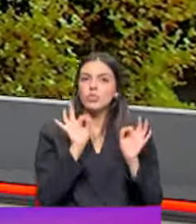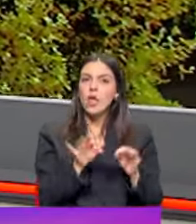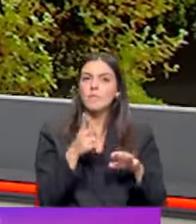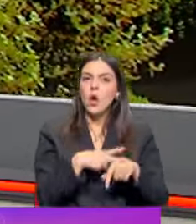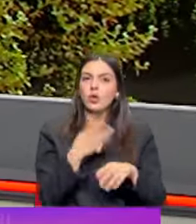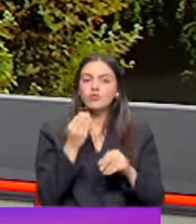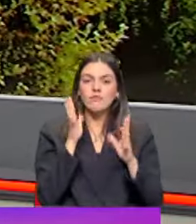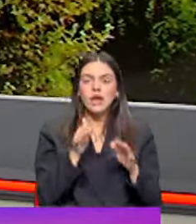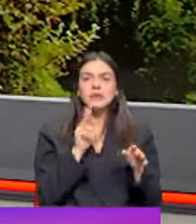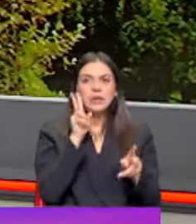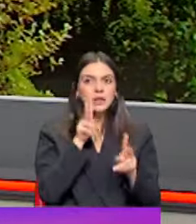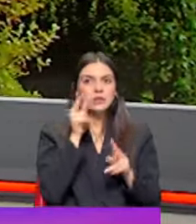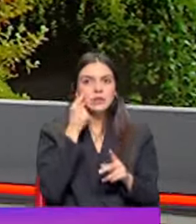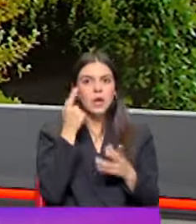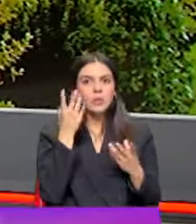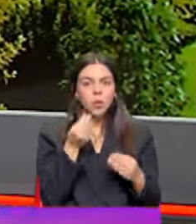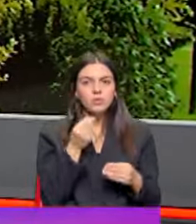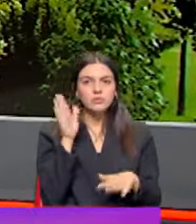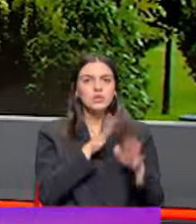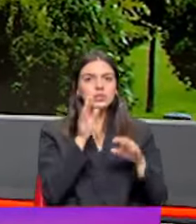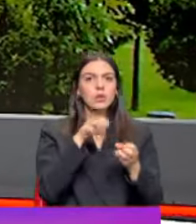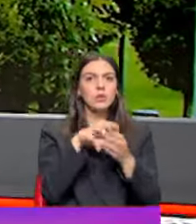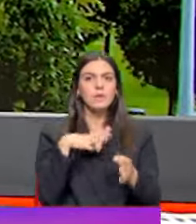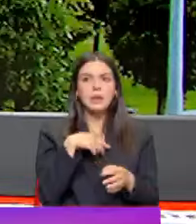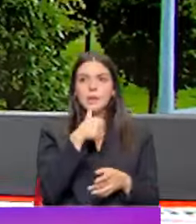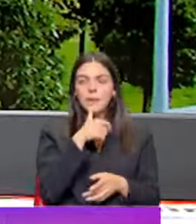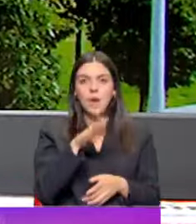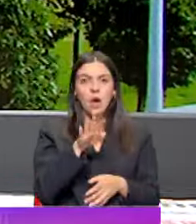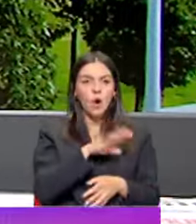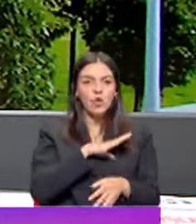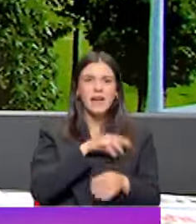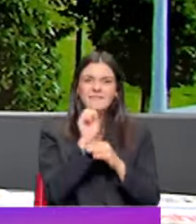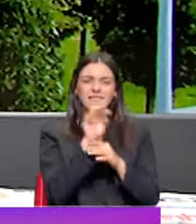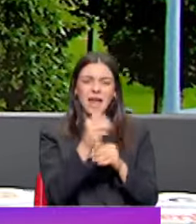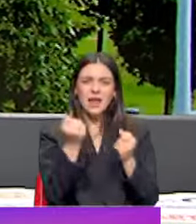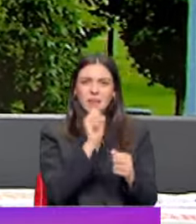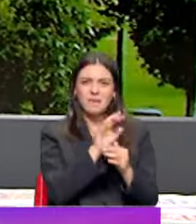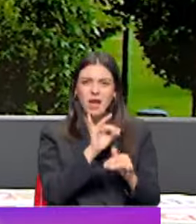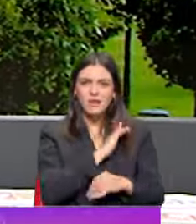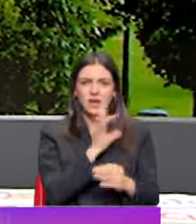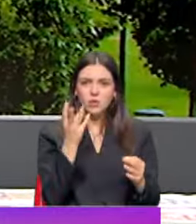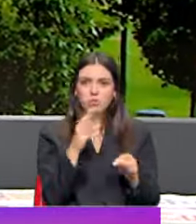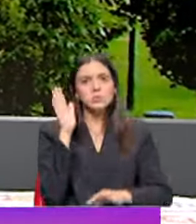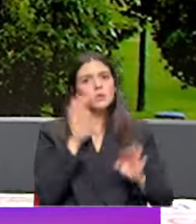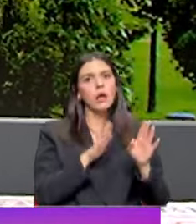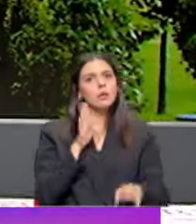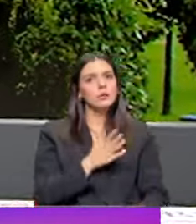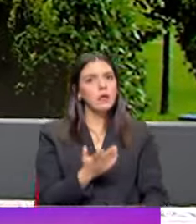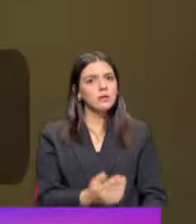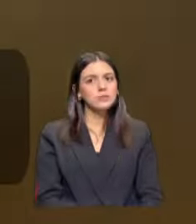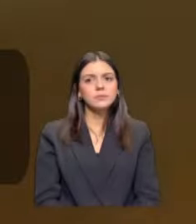rastladığımız bir şiddet olayı yaşandı. Baba oğul şoförün farından rahatsız oldular ve saldırdılar.